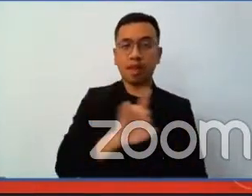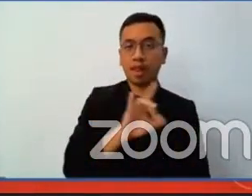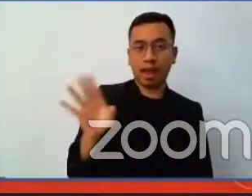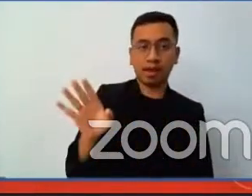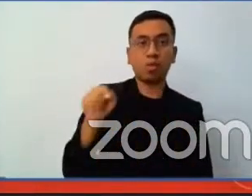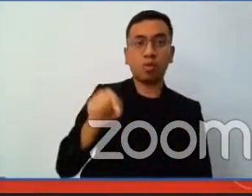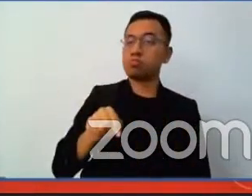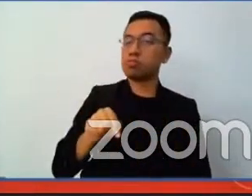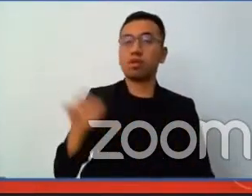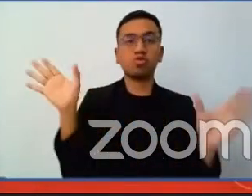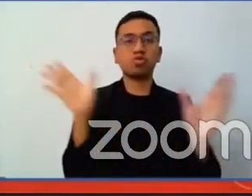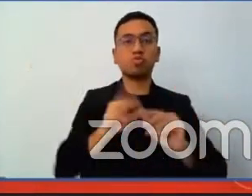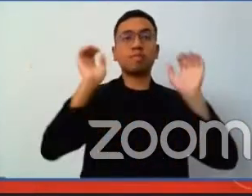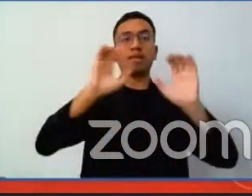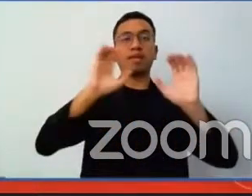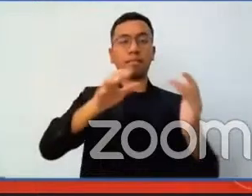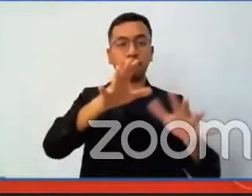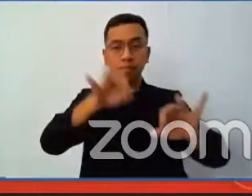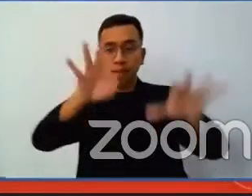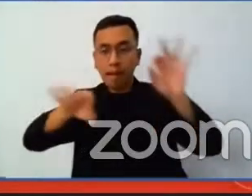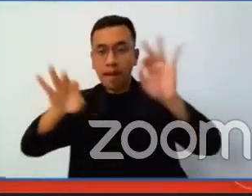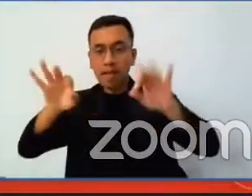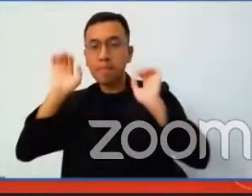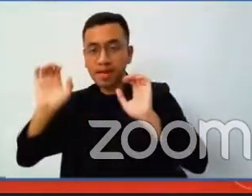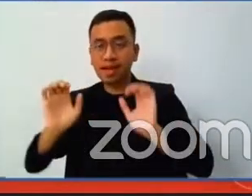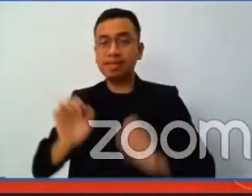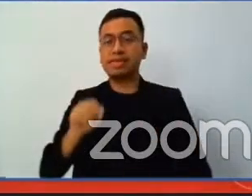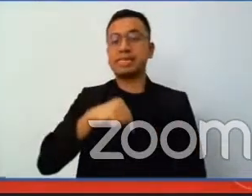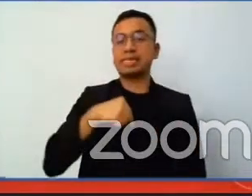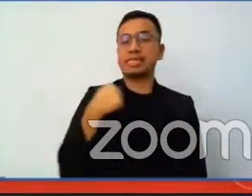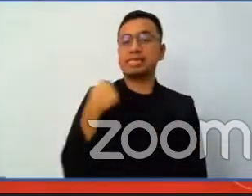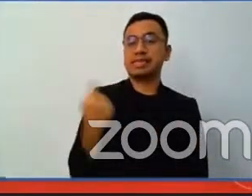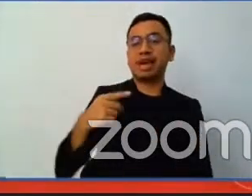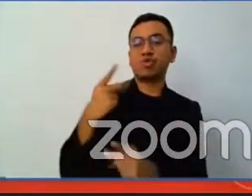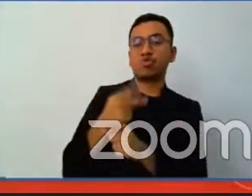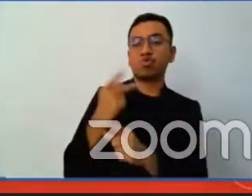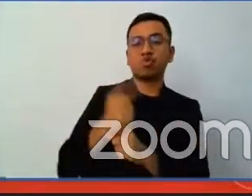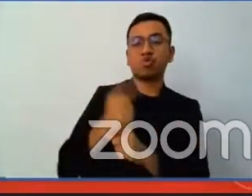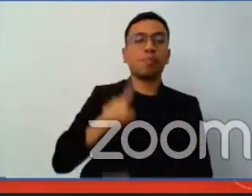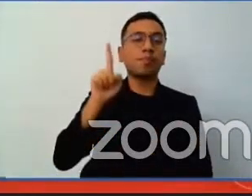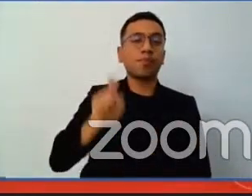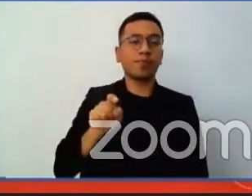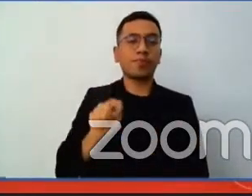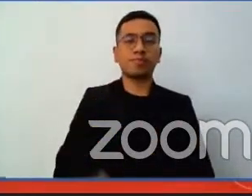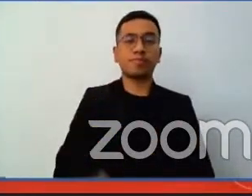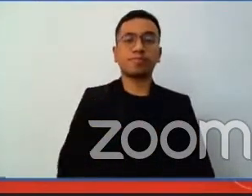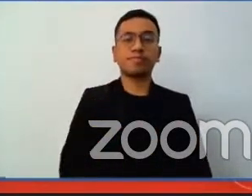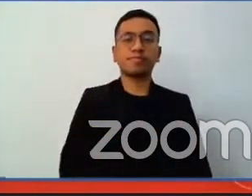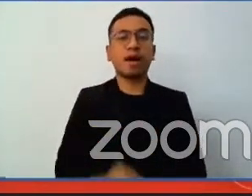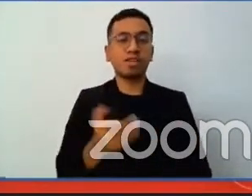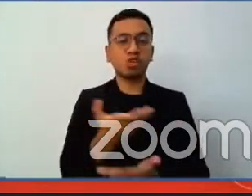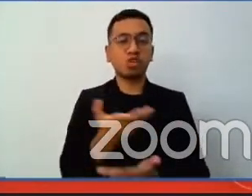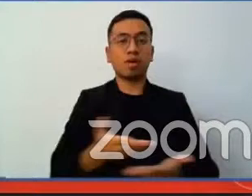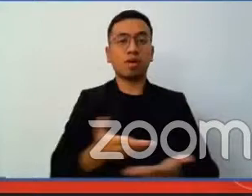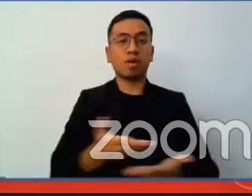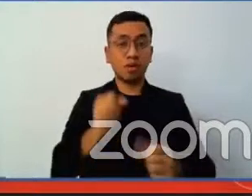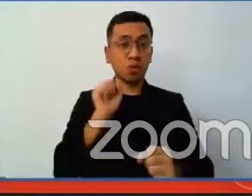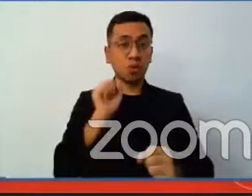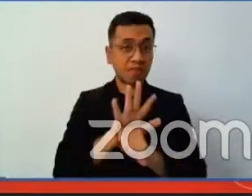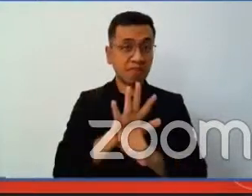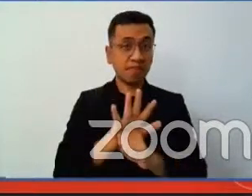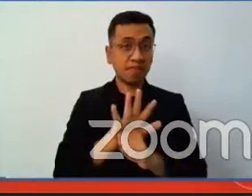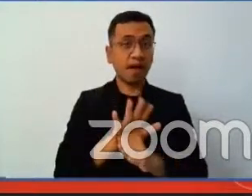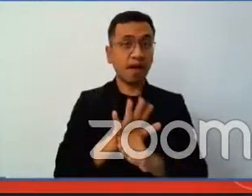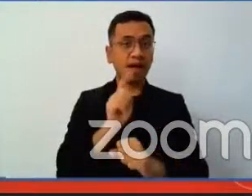semakin banyak. Dan memang ini yang kita butuhkan sebagai seorang pengajar, apalagi saat pandemi, di mana tantangan terbesarnya